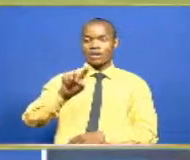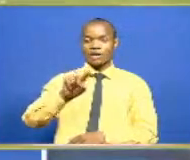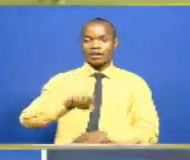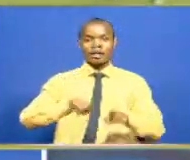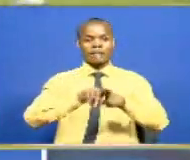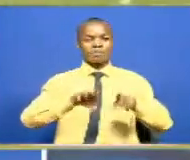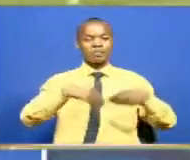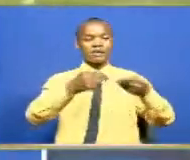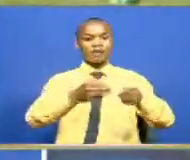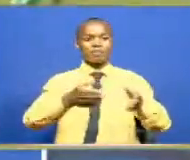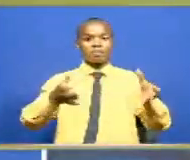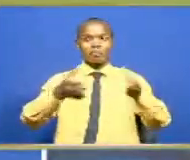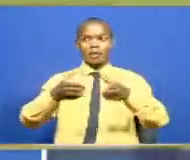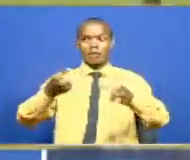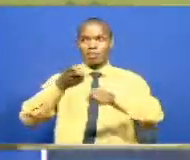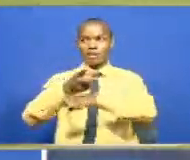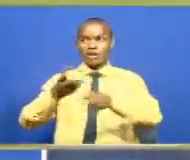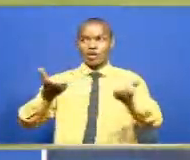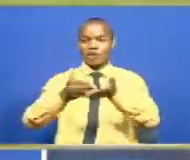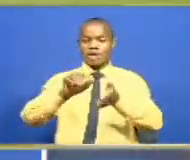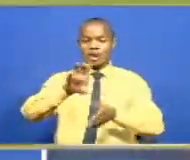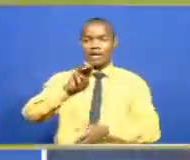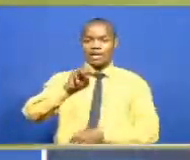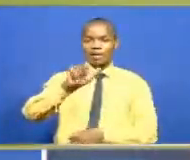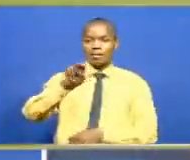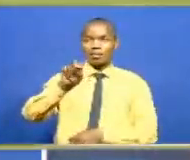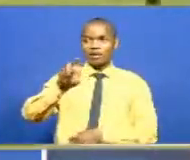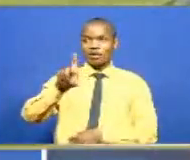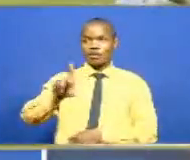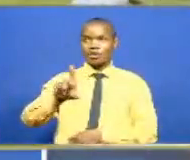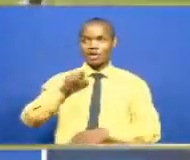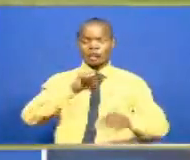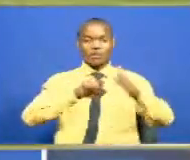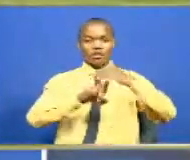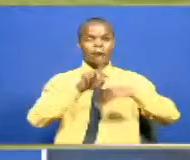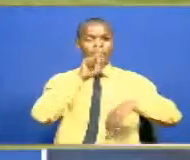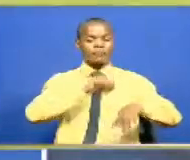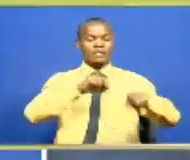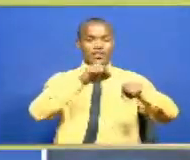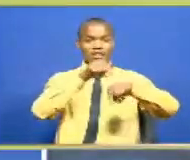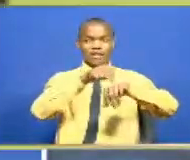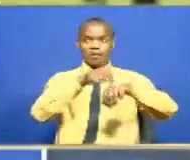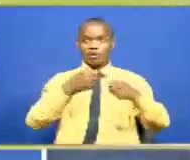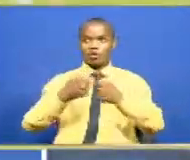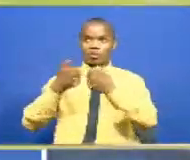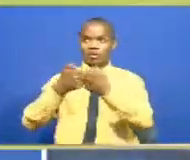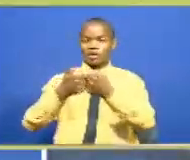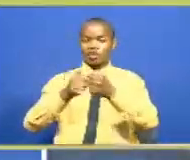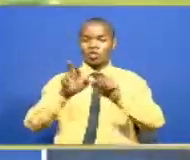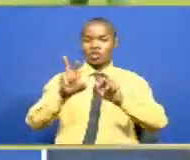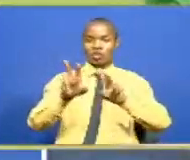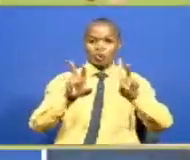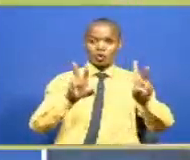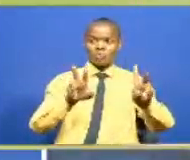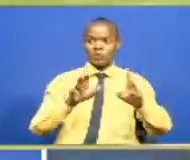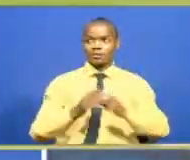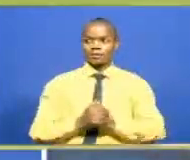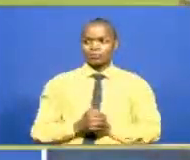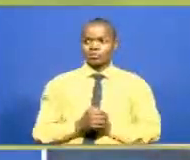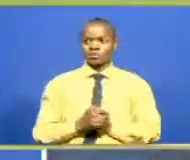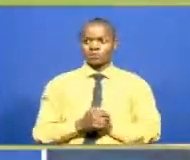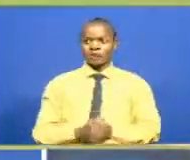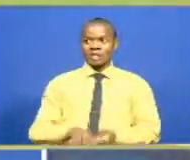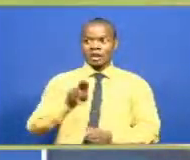ambapo mshambulizi Emmanuel Mayuka alitia kimiani huku mechi hiyo ikitamatika sare ya 2-2. Aidha,